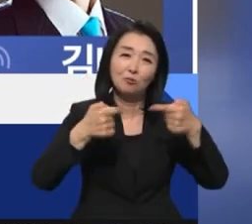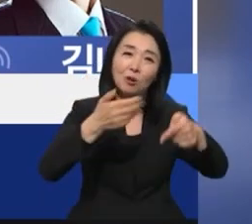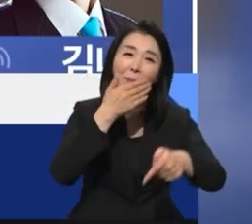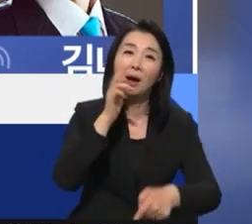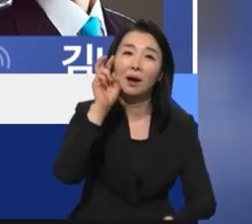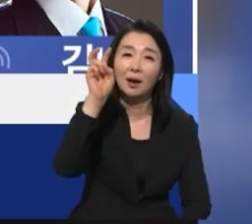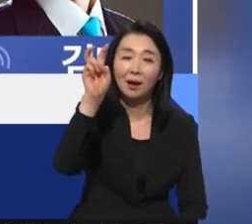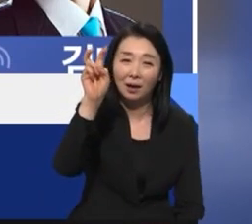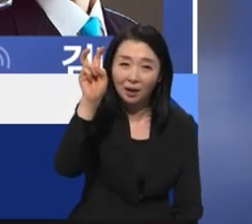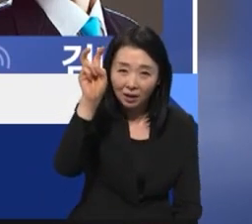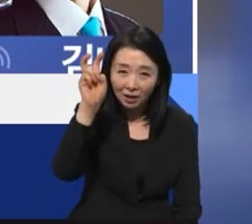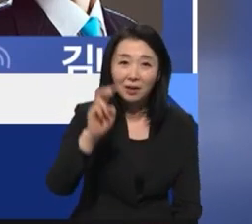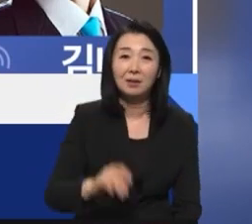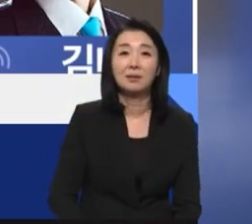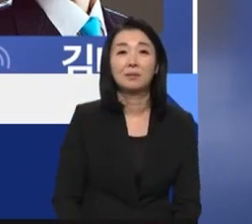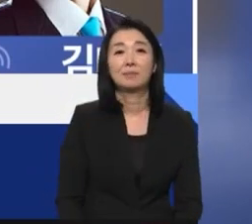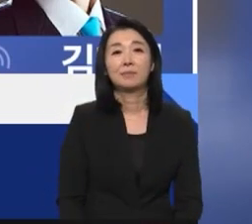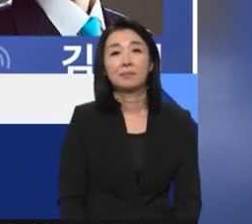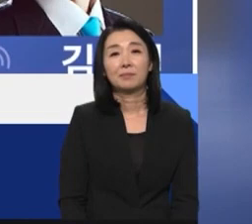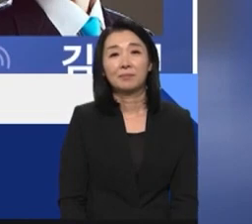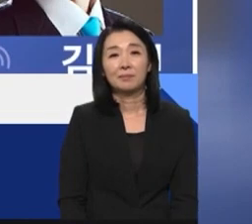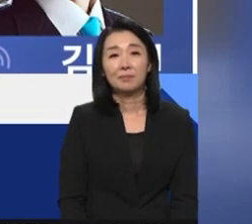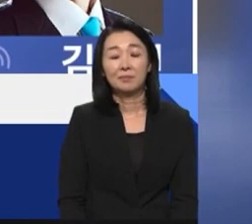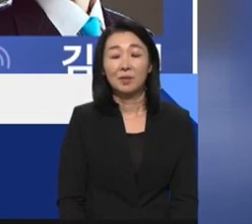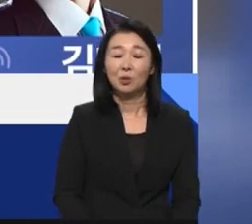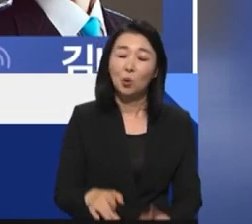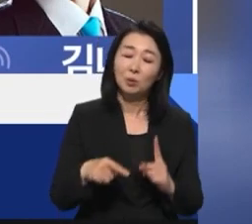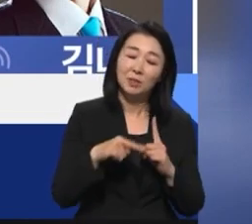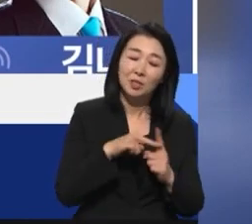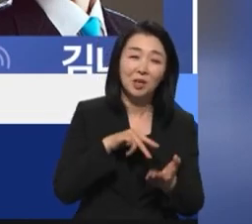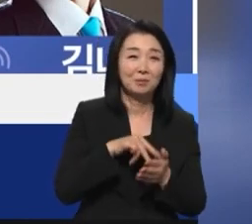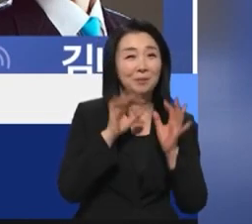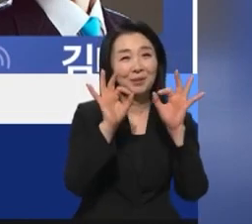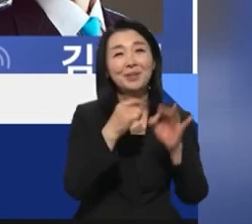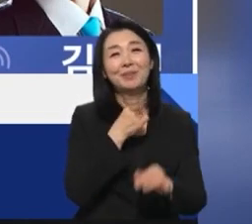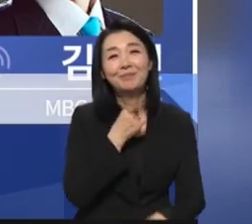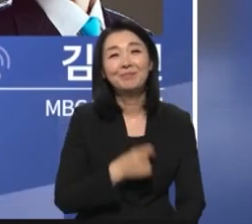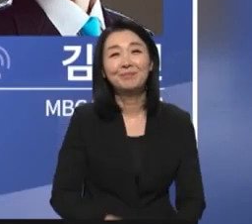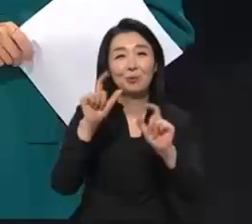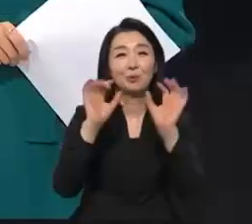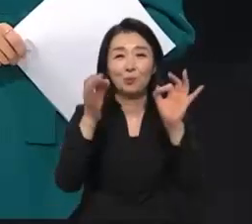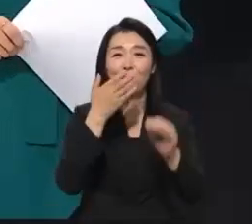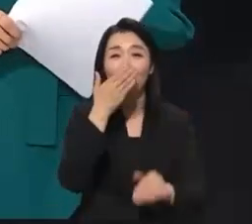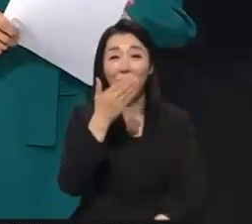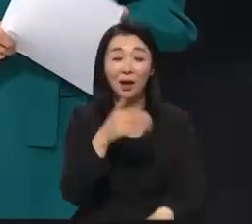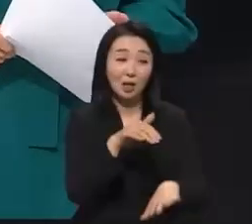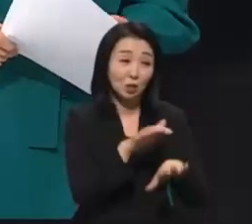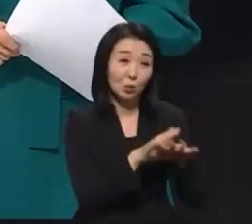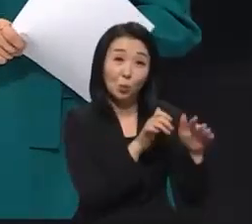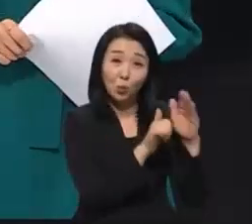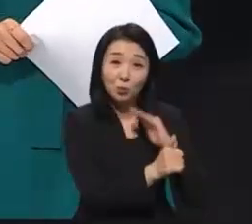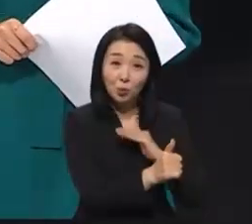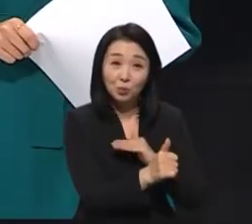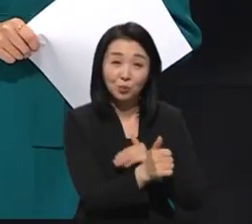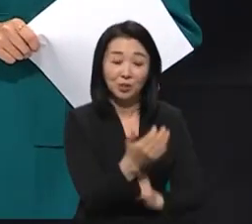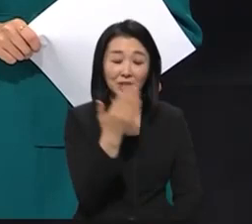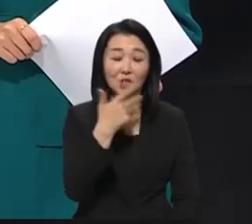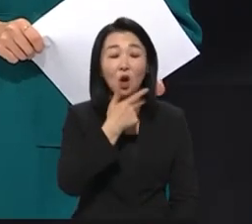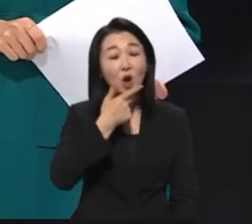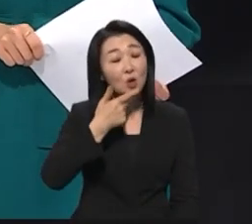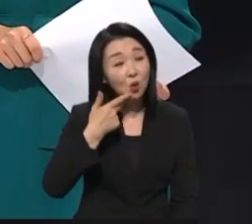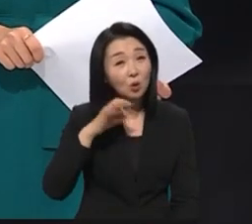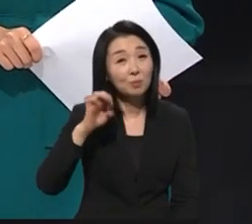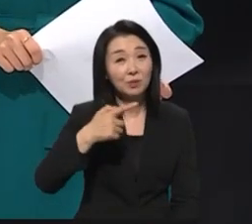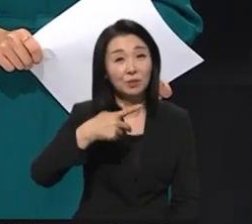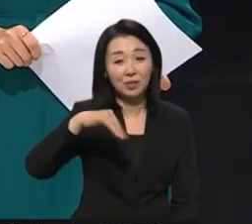가능하다고 발표 감독도 이야기를 했기 때문에 조금 긍정적으로 바라보고 싶습니다 손흥민 선수 지난 시즌 영국